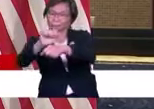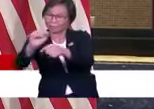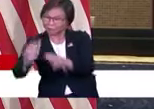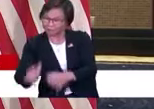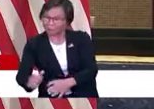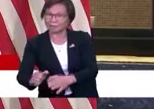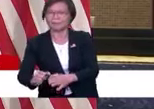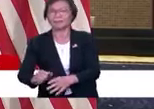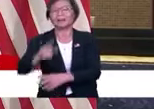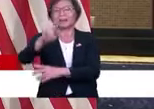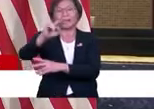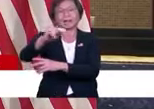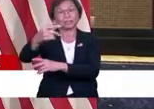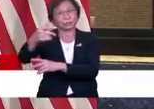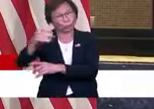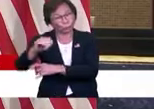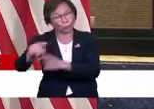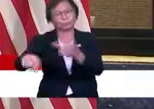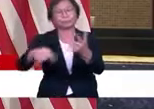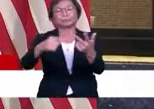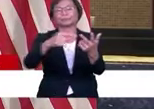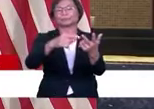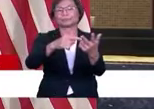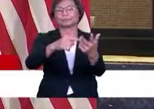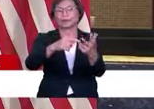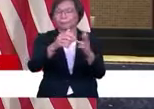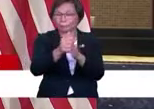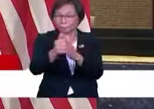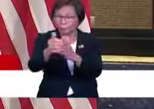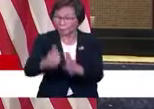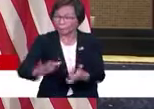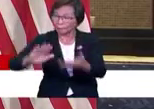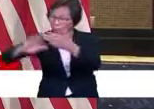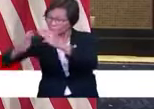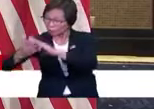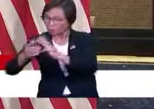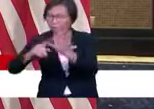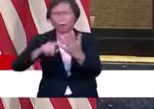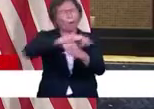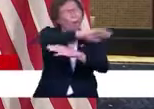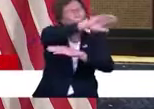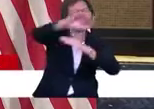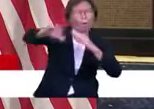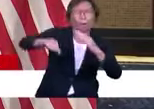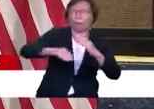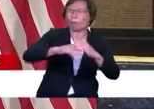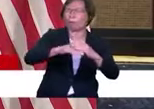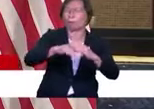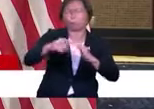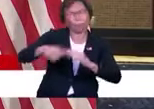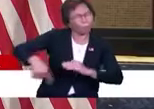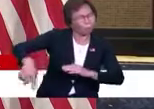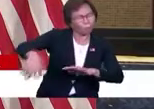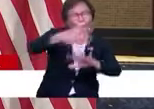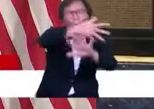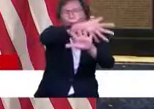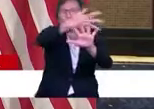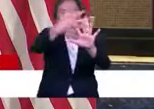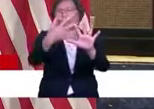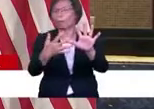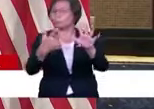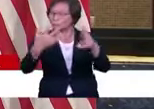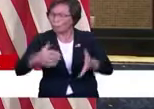pekerja batu bahan bukan kerajaan pimpinan masyarakat dan semua pihak yang telah membantu